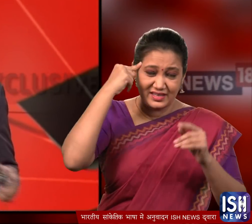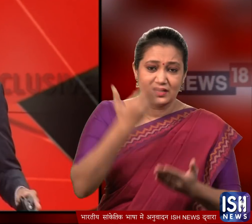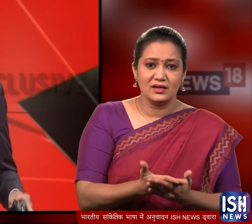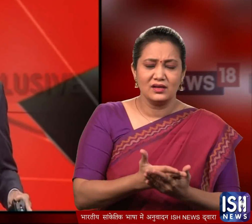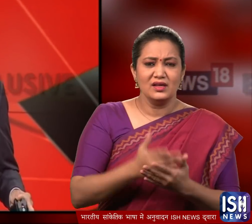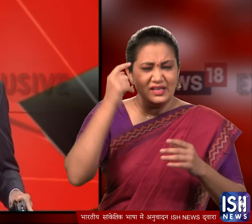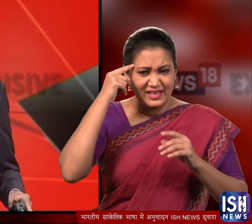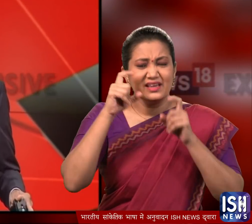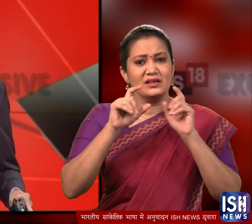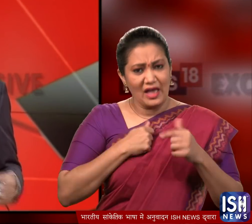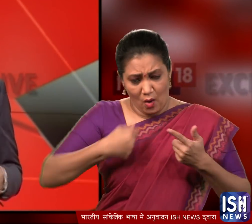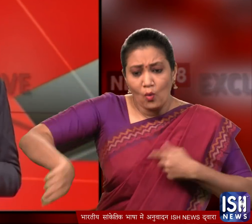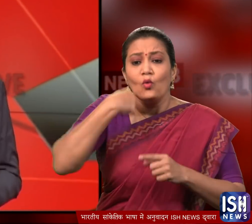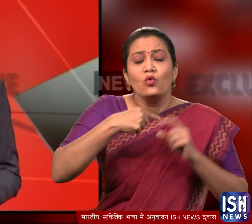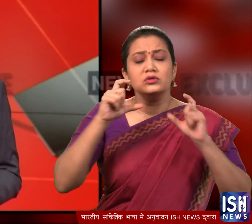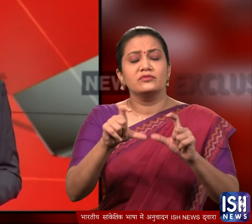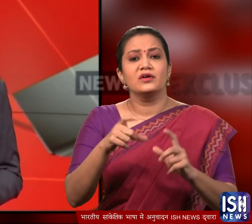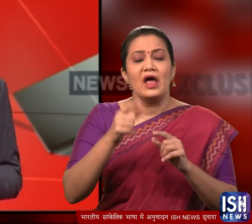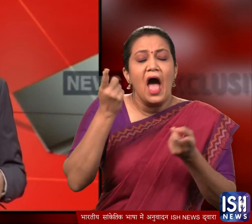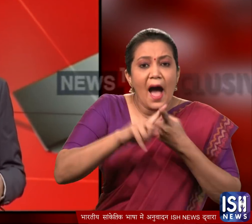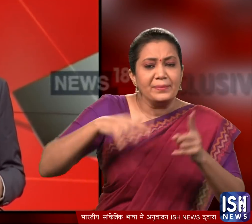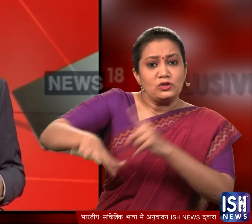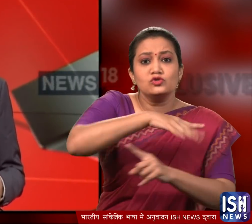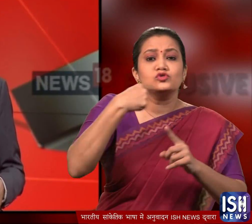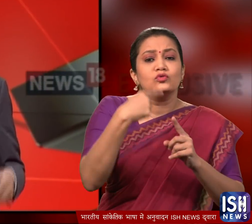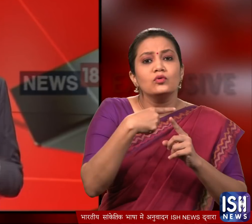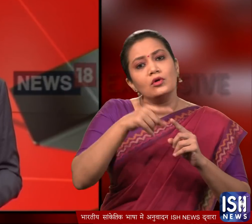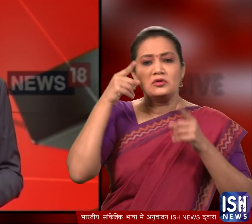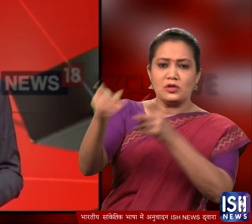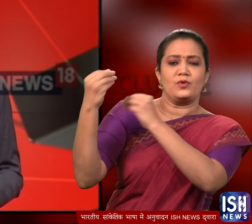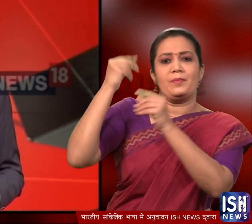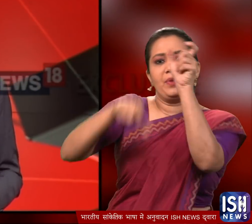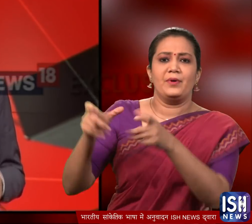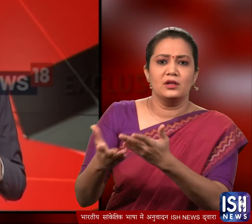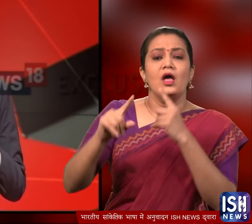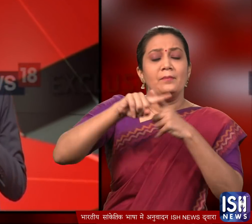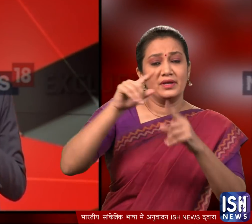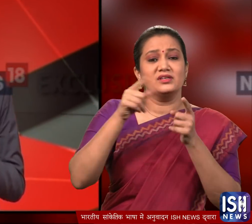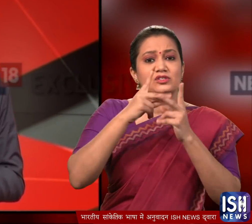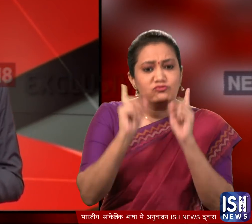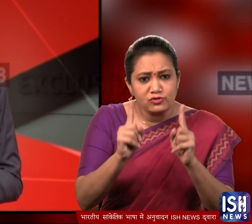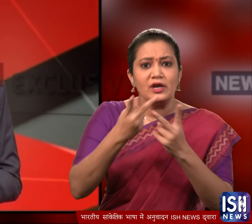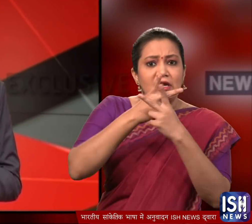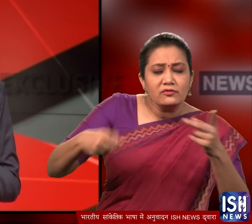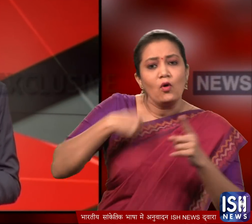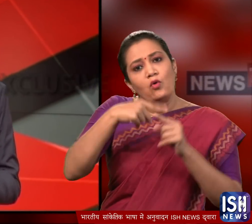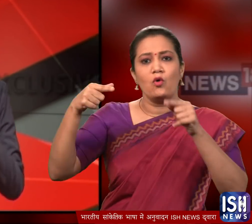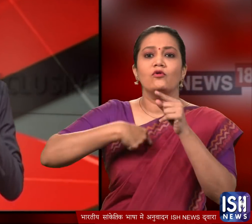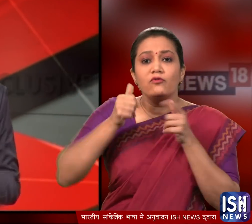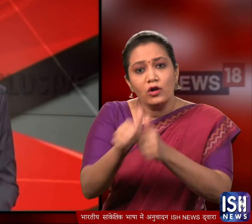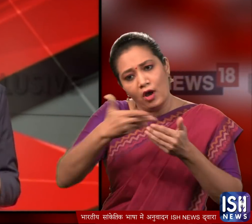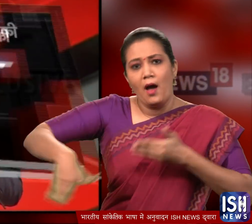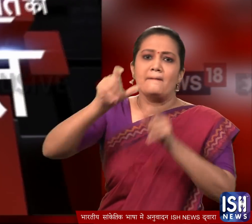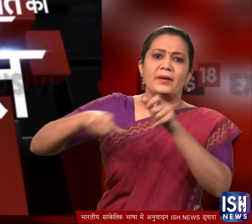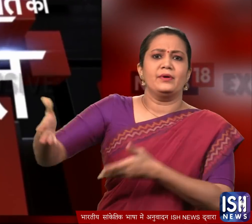पड़ेगा। अगर ऐसी बातों में फंसे तो भुगतना हम लोगों को ही पड़ेगा। हालात बिगड़ने का ठीकरा हम पर फूटेगा और वायरस के साथ साथ सरकार की सख्ती का कहर भी